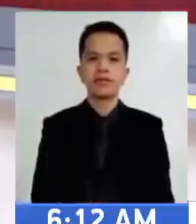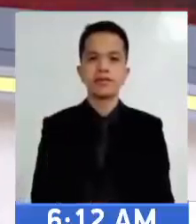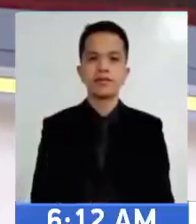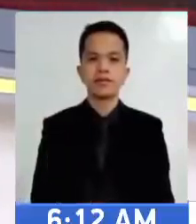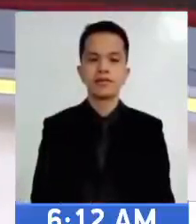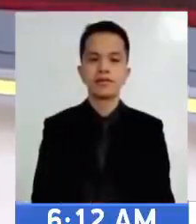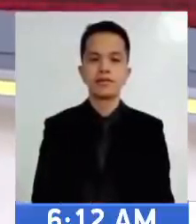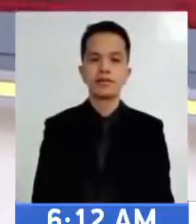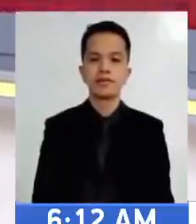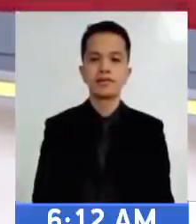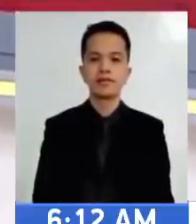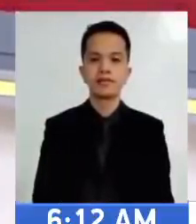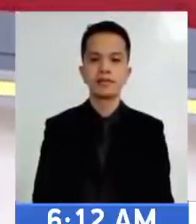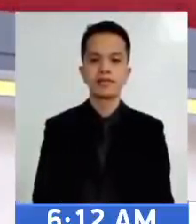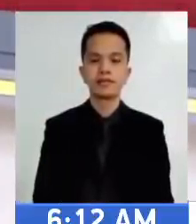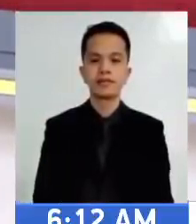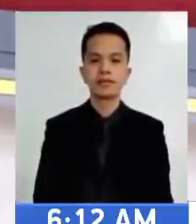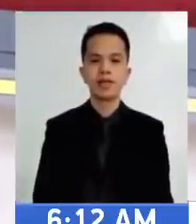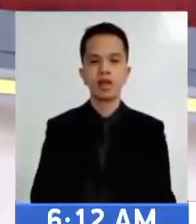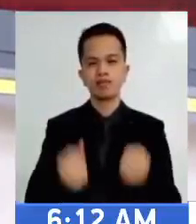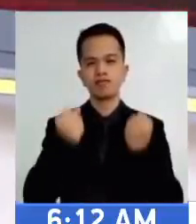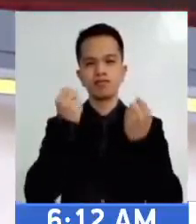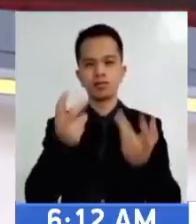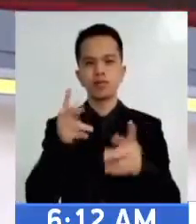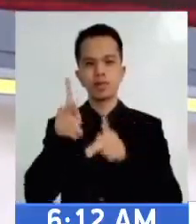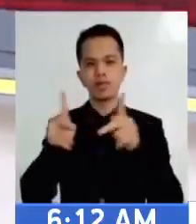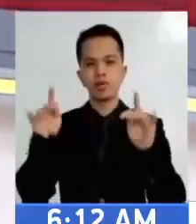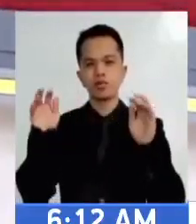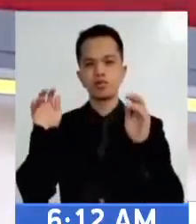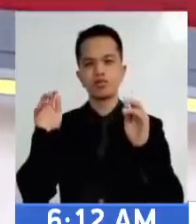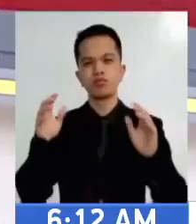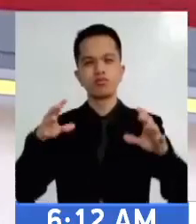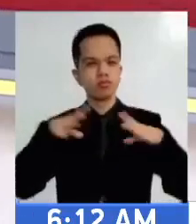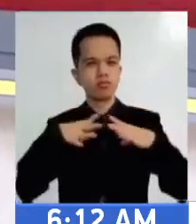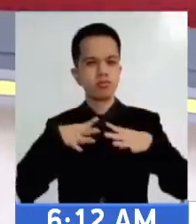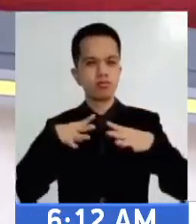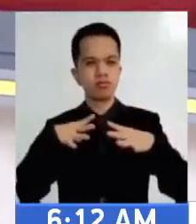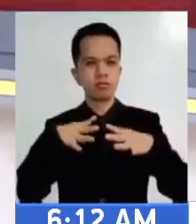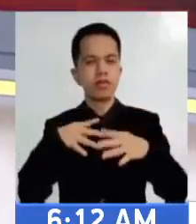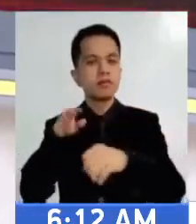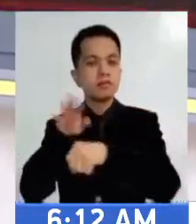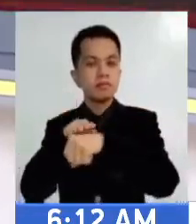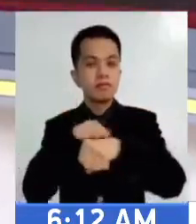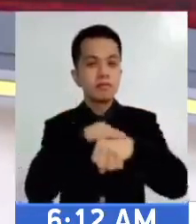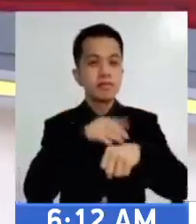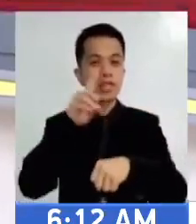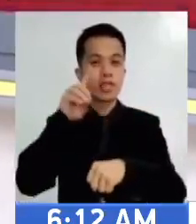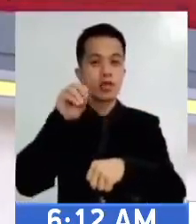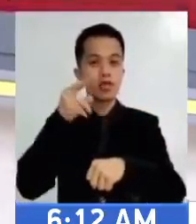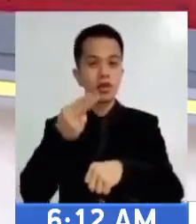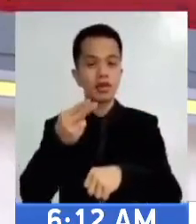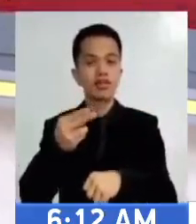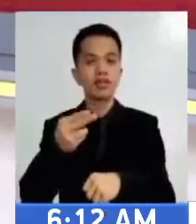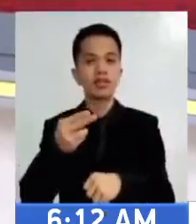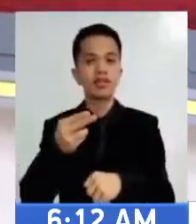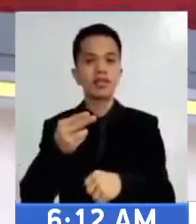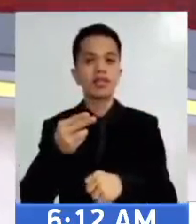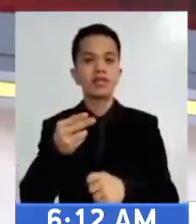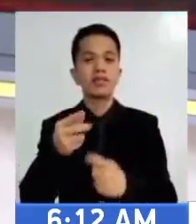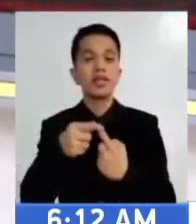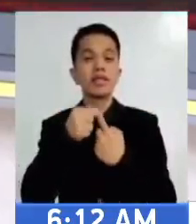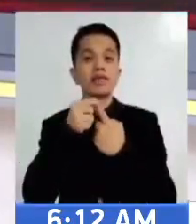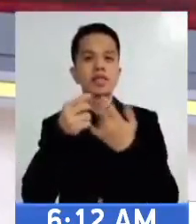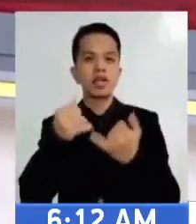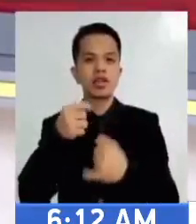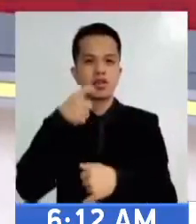Ngayong marami ang magbabakasyon dahil sa Semana Santa, nagpaalala ang Department of Health, lalo na po sa mga mabababad sa mainit na panahon. At may